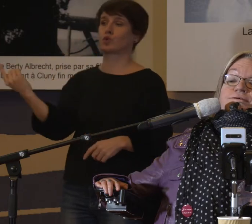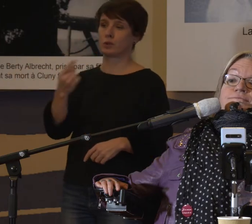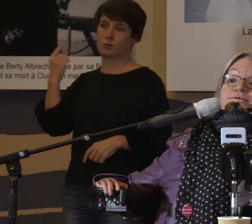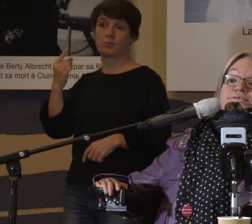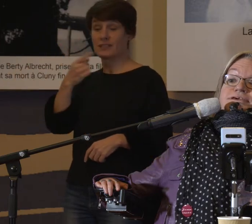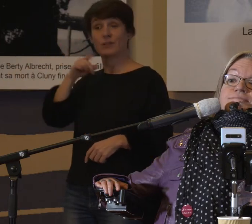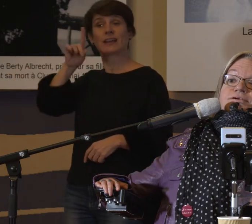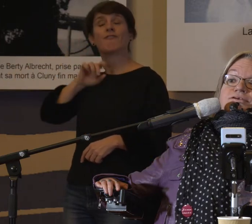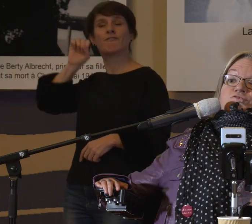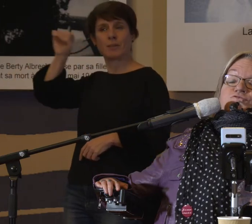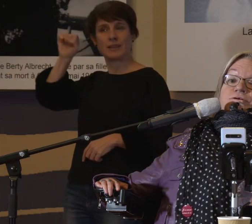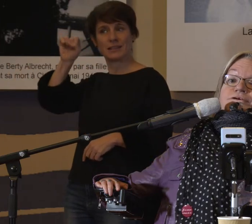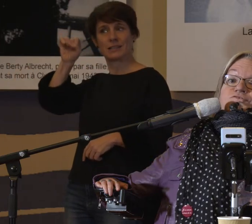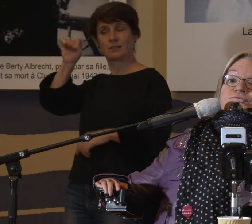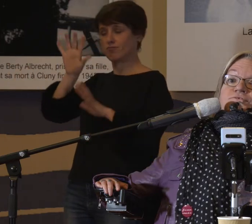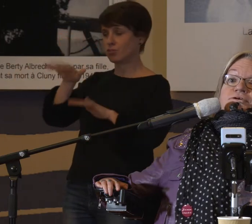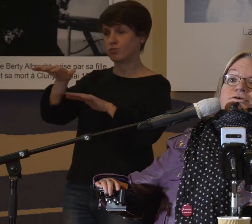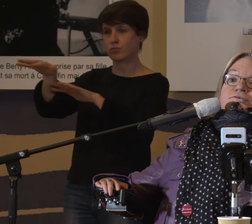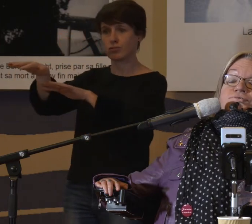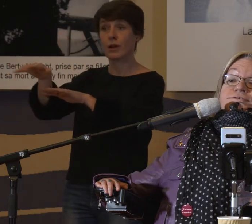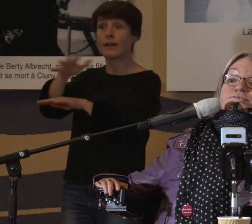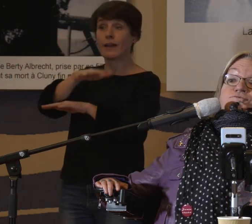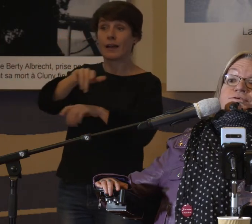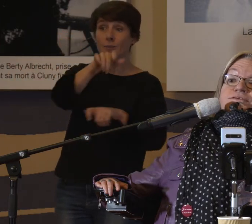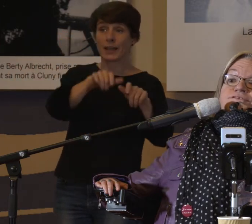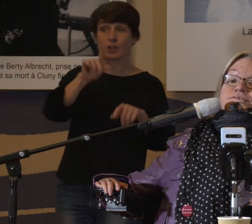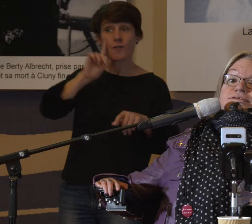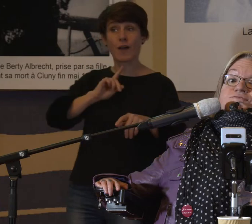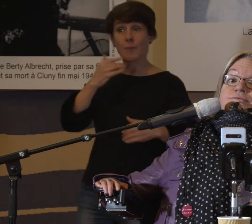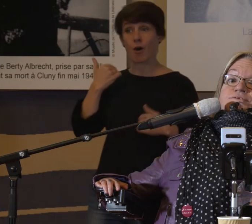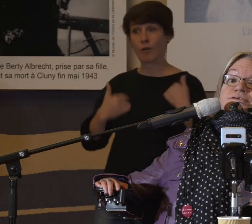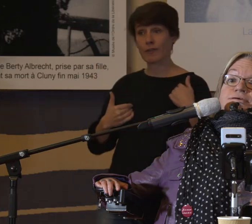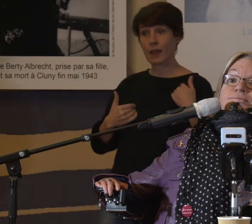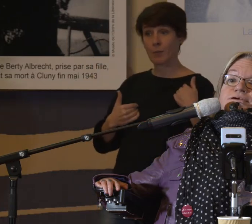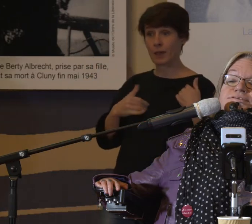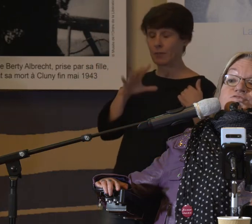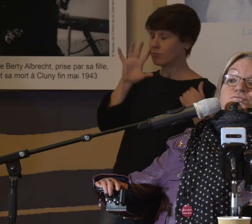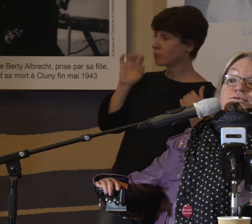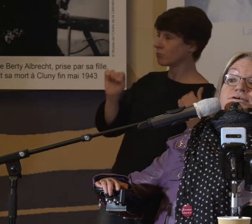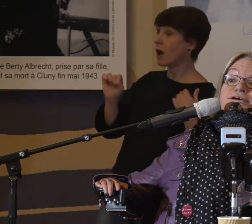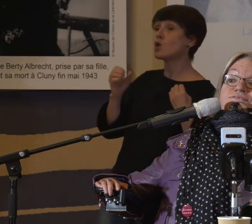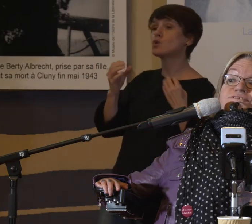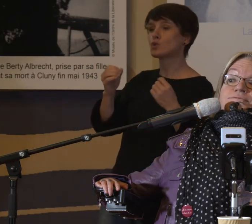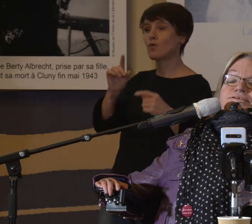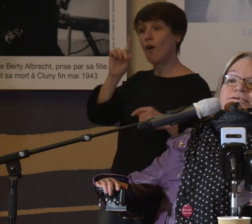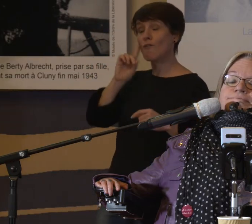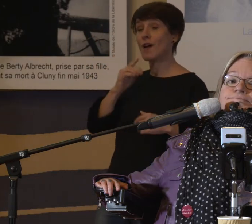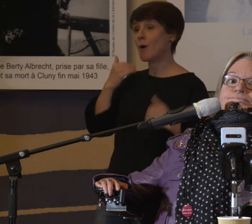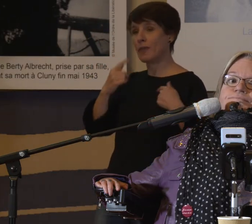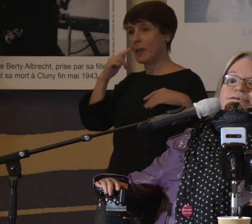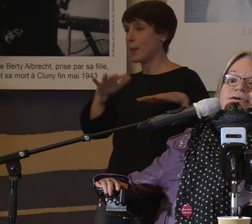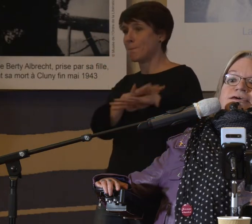plusieurs femmes handicapées se sont aperçues que dans les luttes féministes, les femmes handicapées étaient souvent